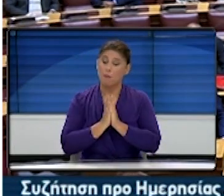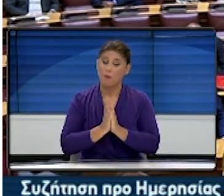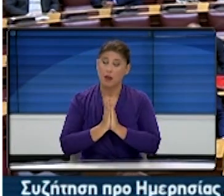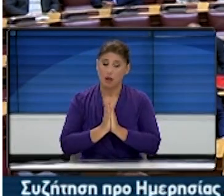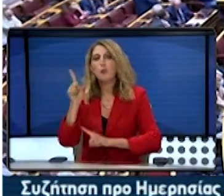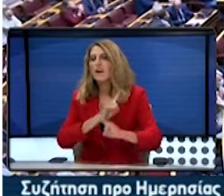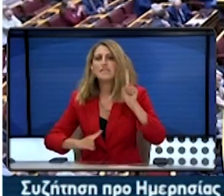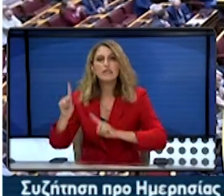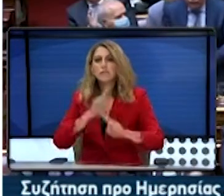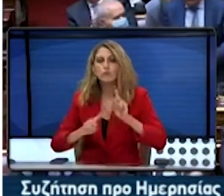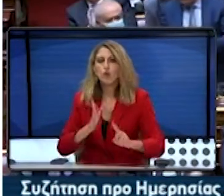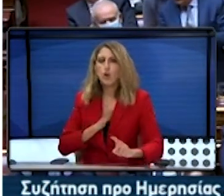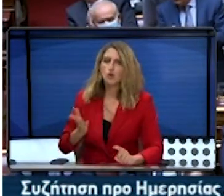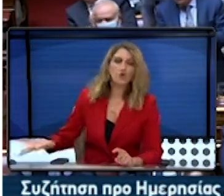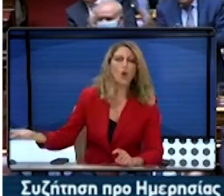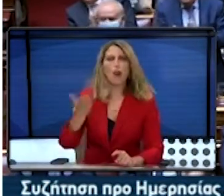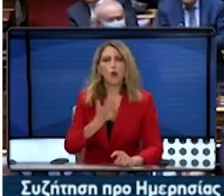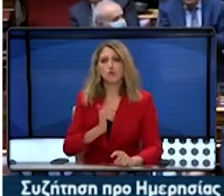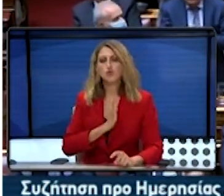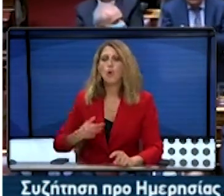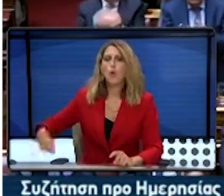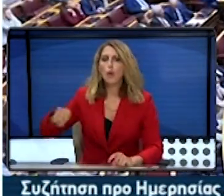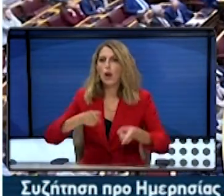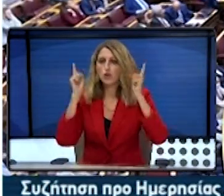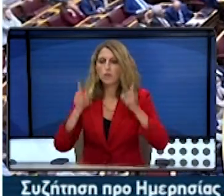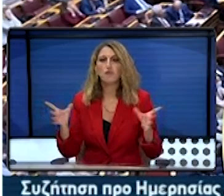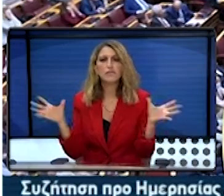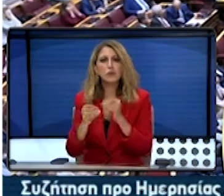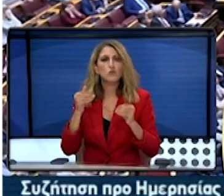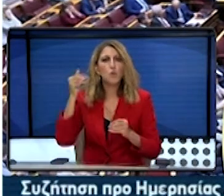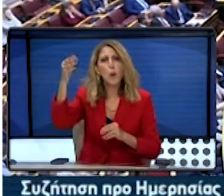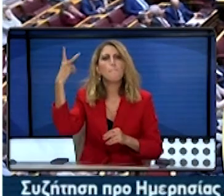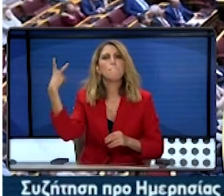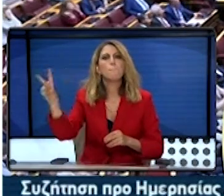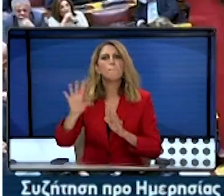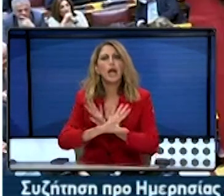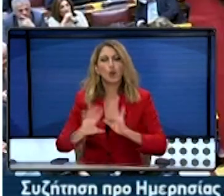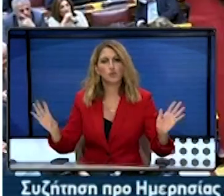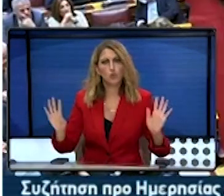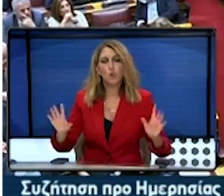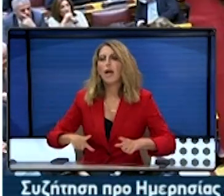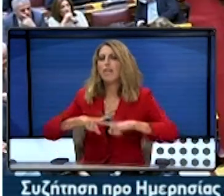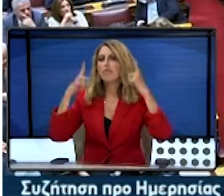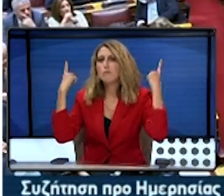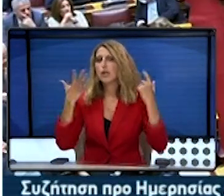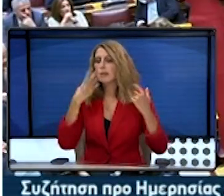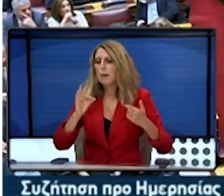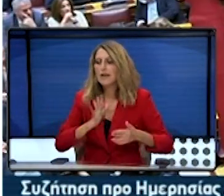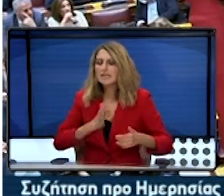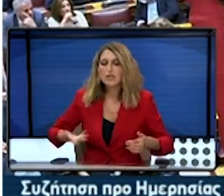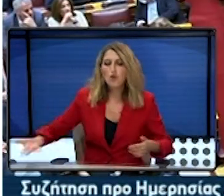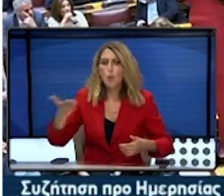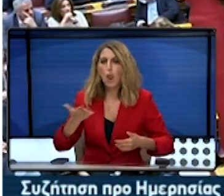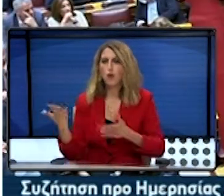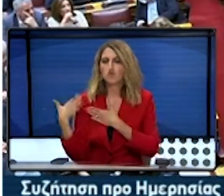πριν από την επίσημη προκήρυξη των εκλογών αναμένεται να δώσει το εναρκτήριο λάκτισμα για τη μάχη της Κάλπης. Από